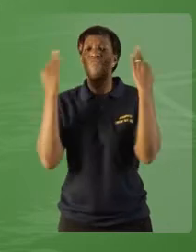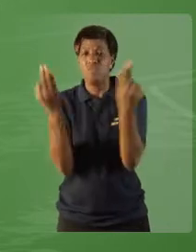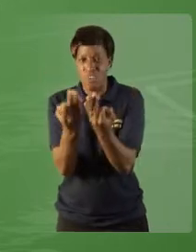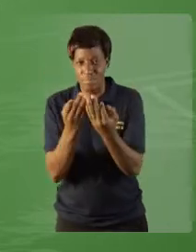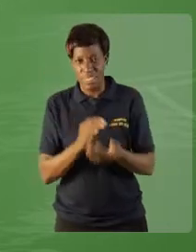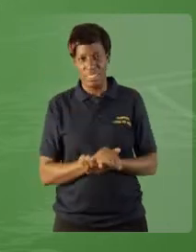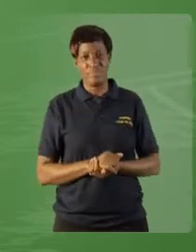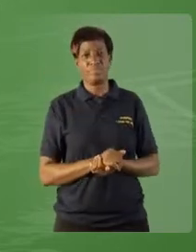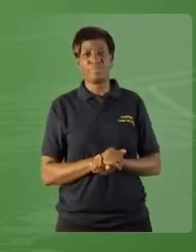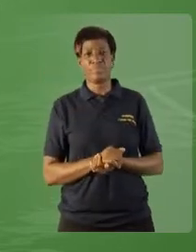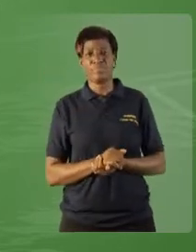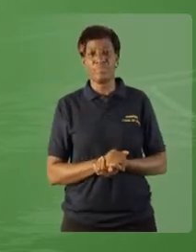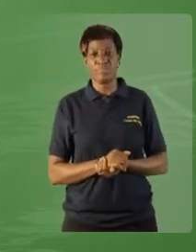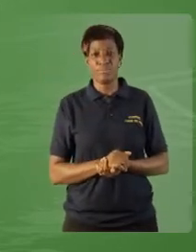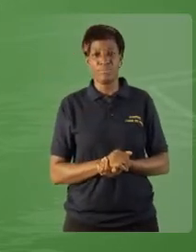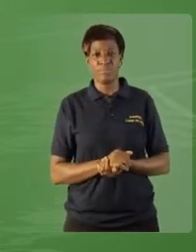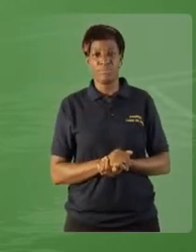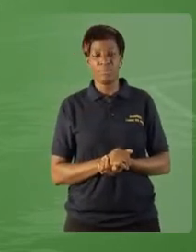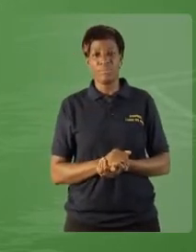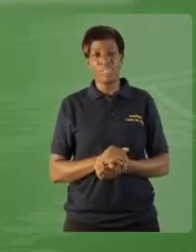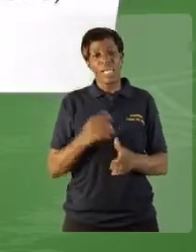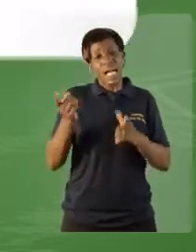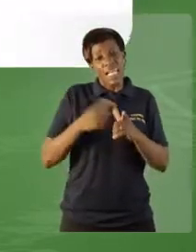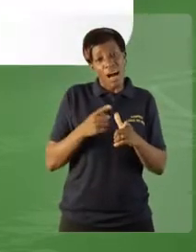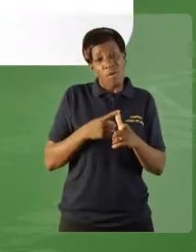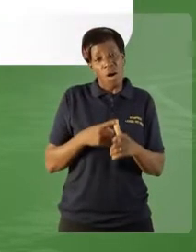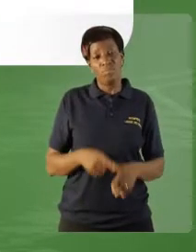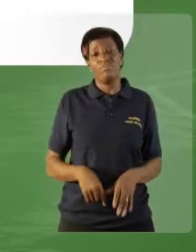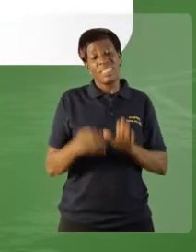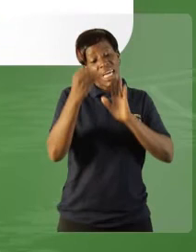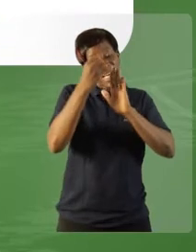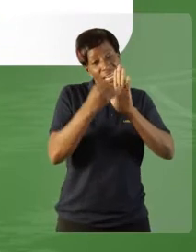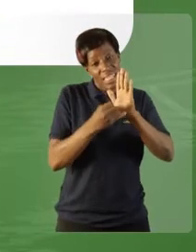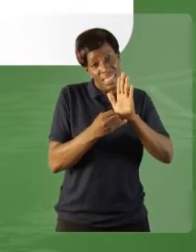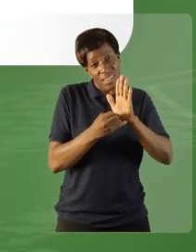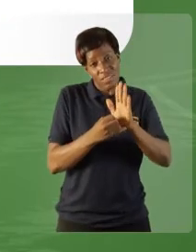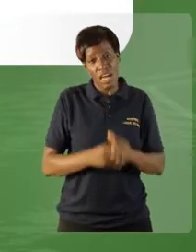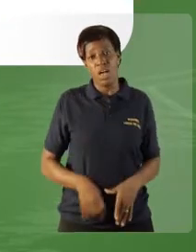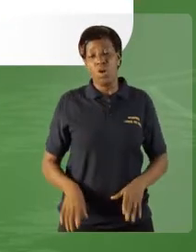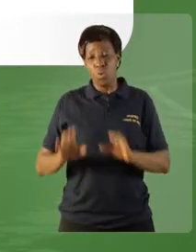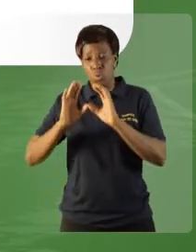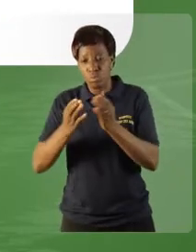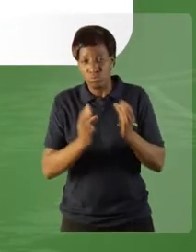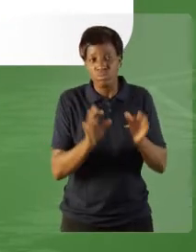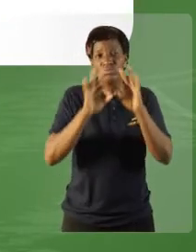Nous allons premièrement identifier ce registre. Donc, petit 1, identification.